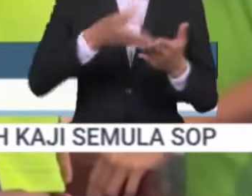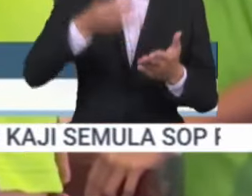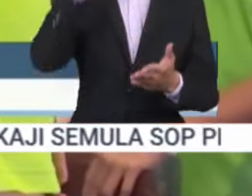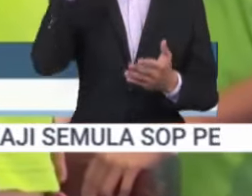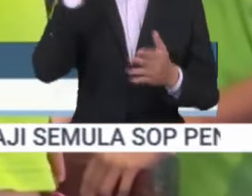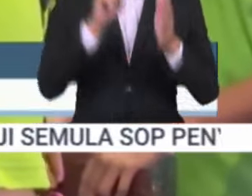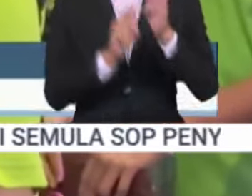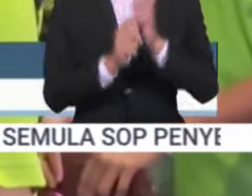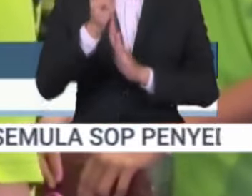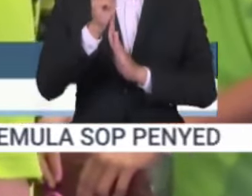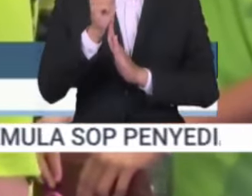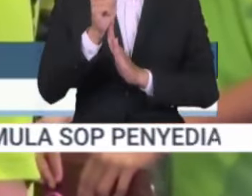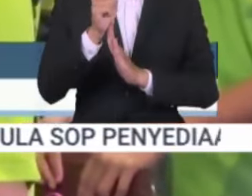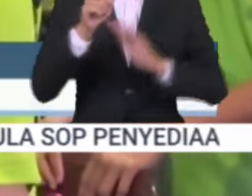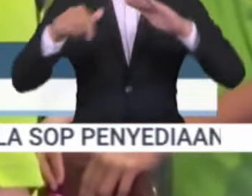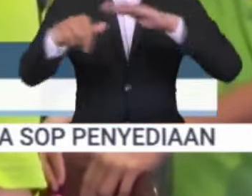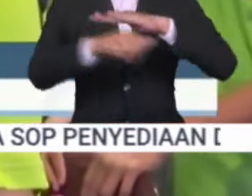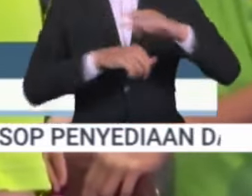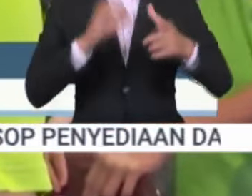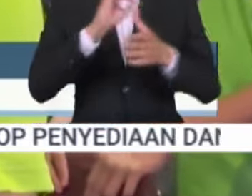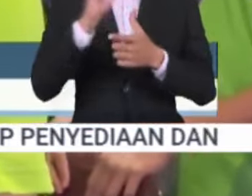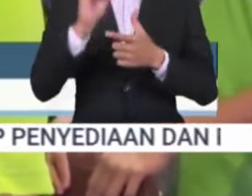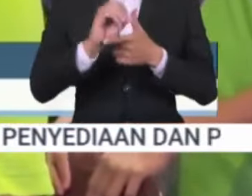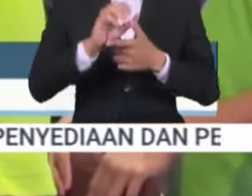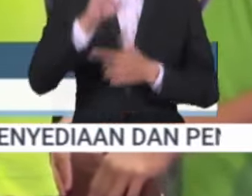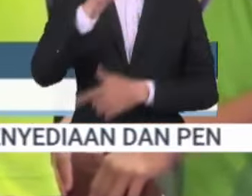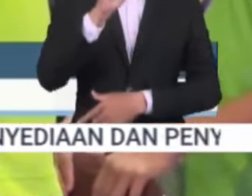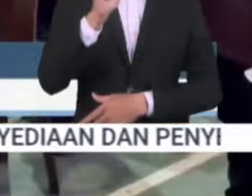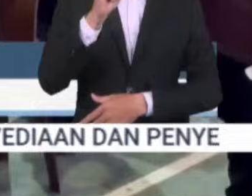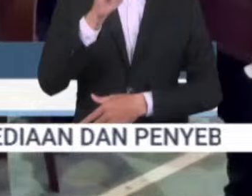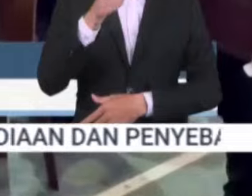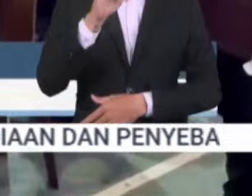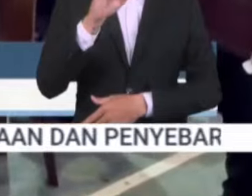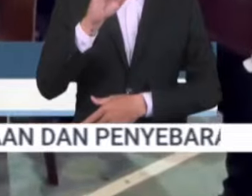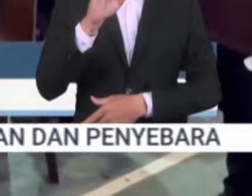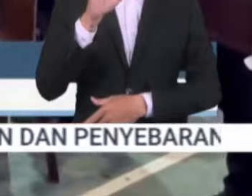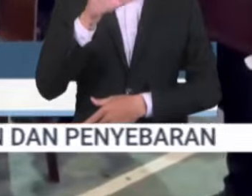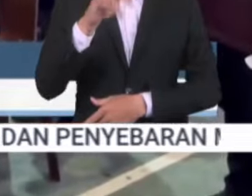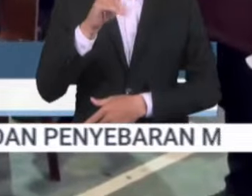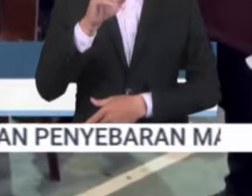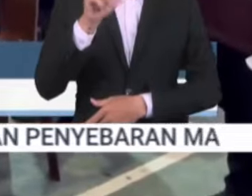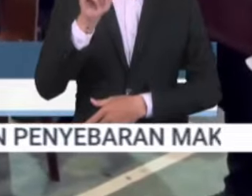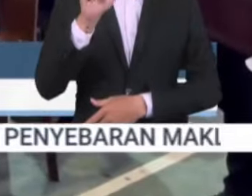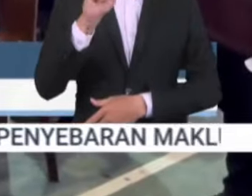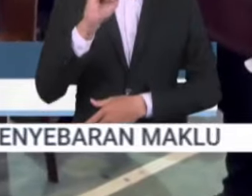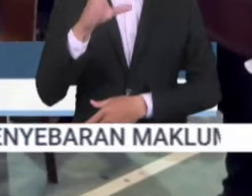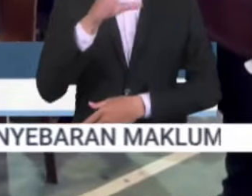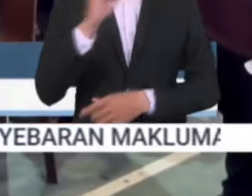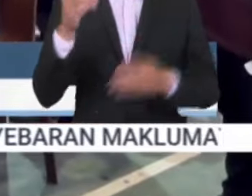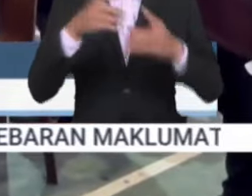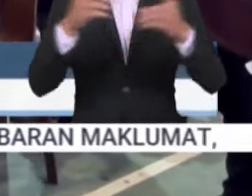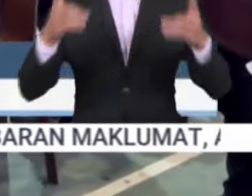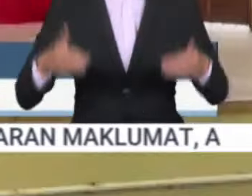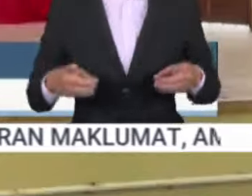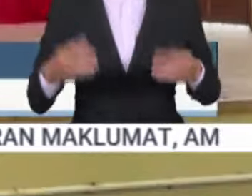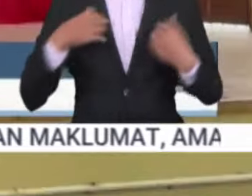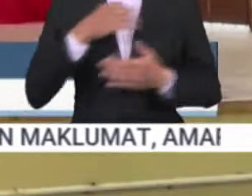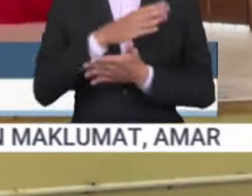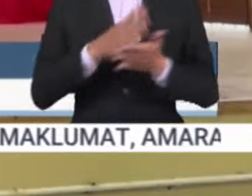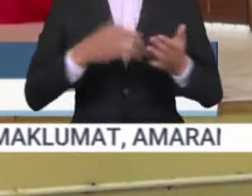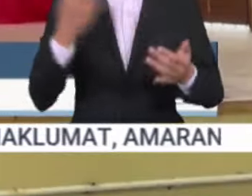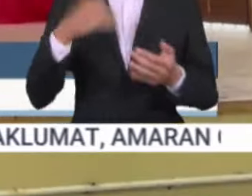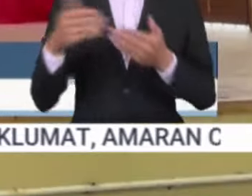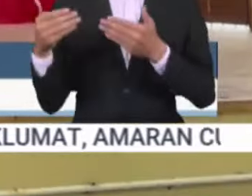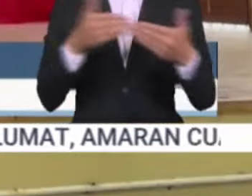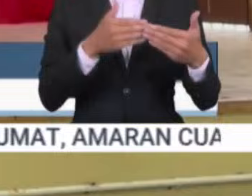lebih tinggi iaitu dalam asas ataupun matrikulasi, diploma dan sebagainya. Manakala selebihnya tidak mendapat peluang untuk meneruskan pengajian,